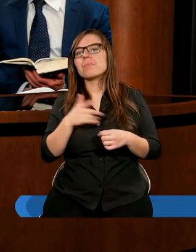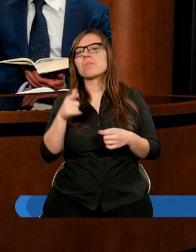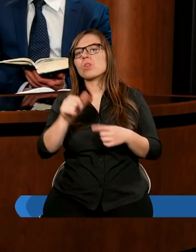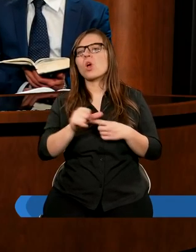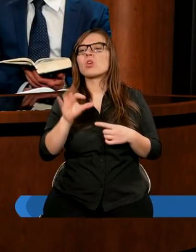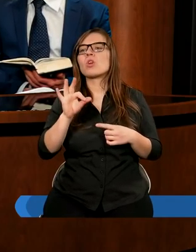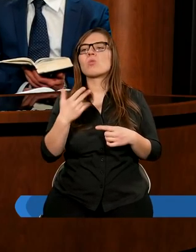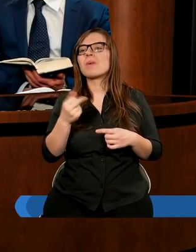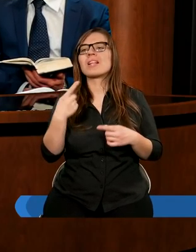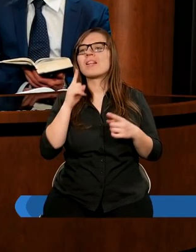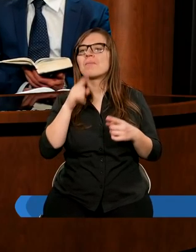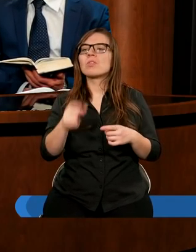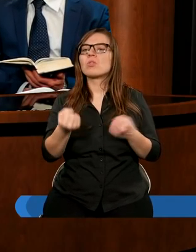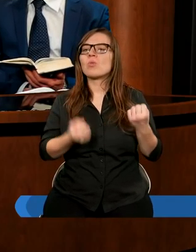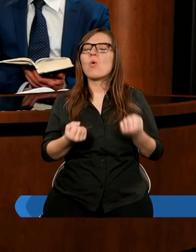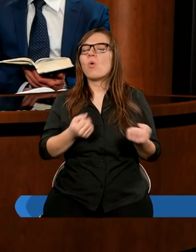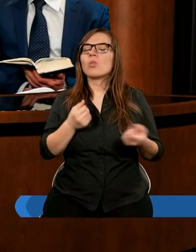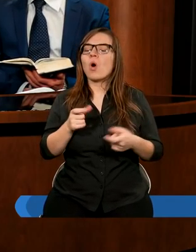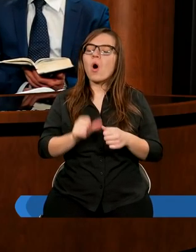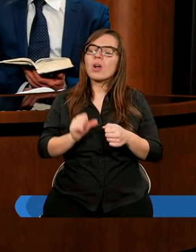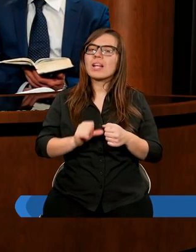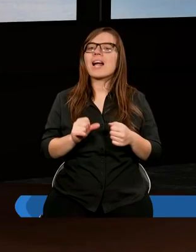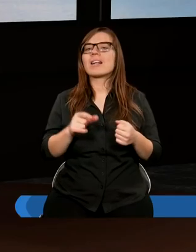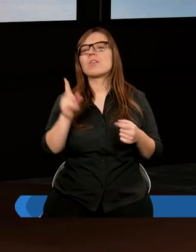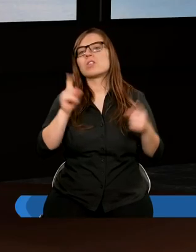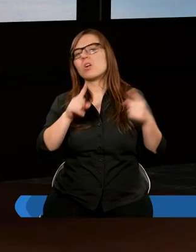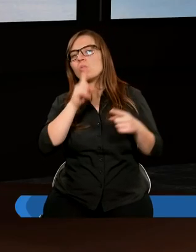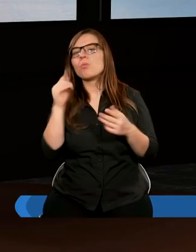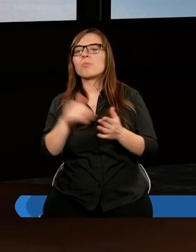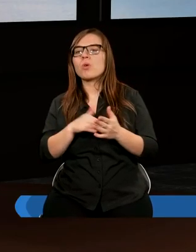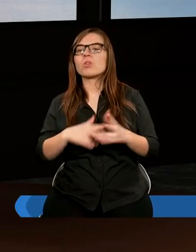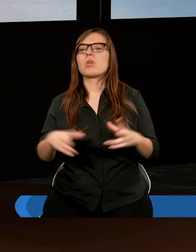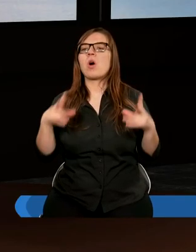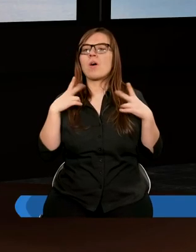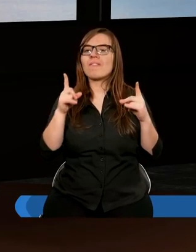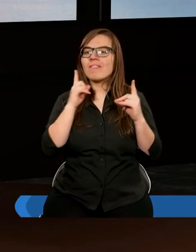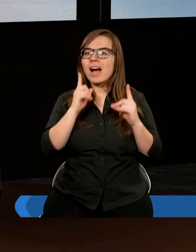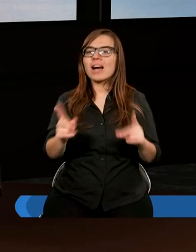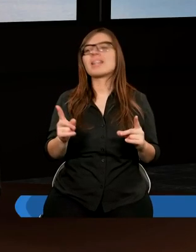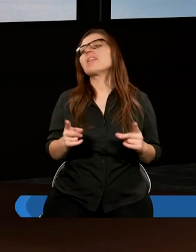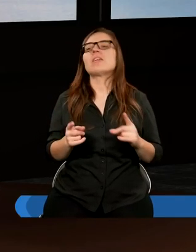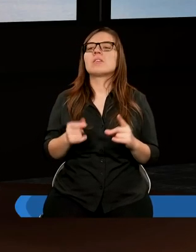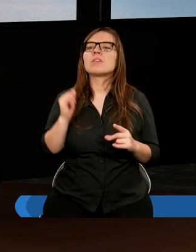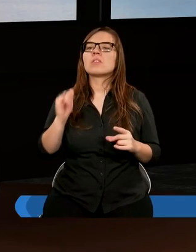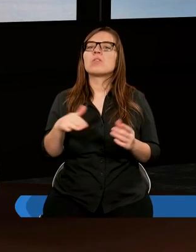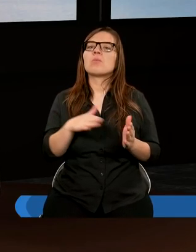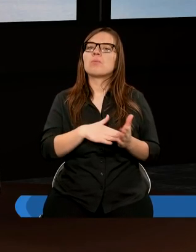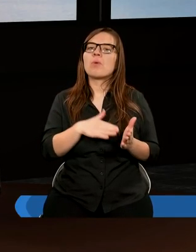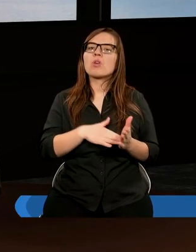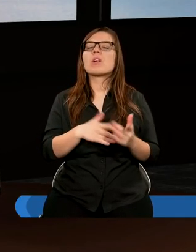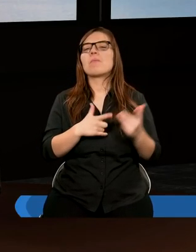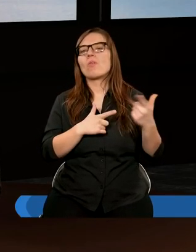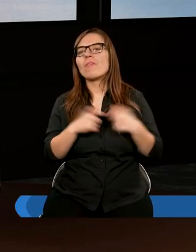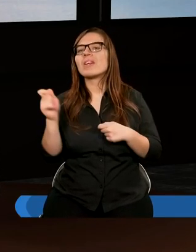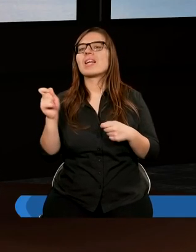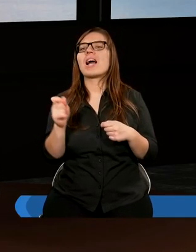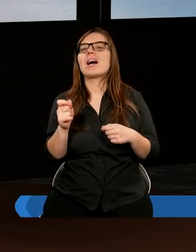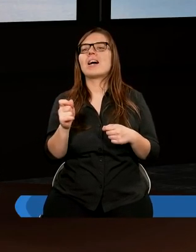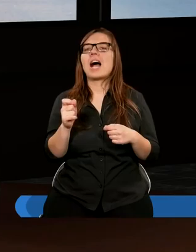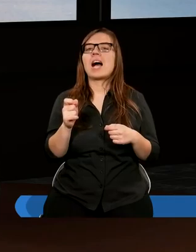subiektywne i naprawdę trudno oceniać, bo niektórzy potrzebują odpoczynku faktycznie i potrzebują wyjechać.